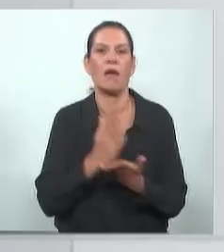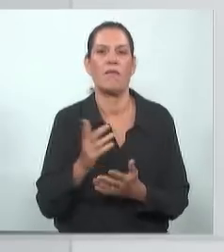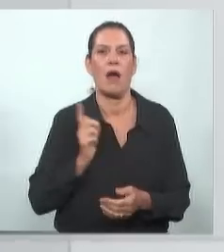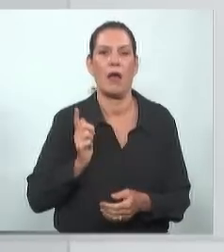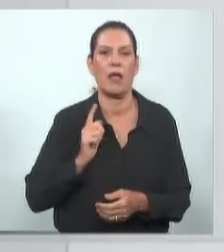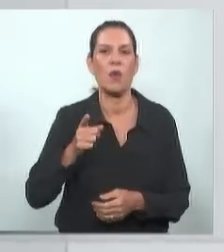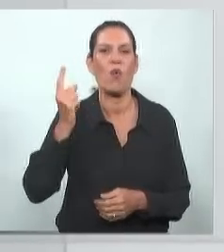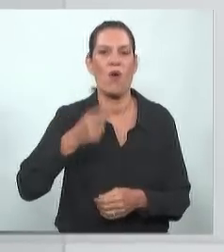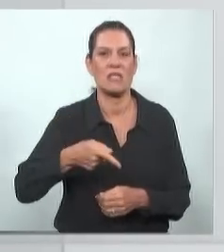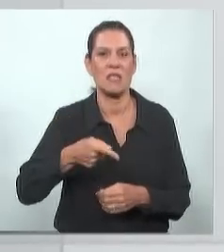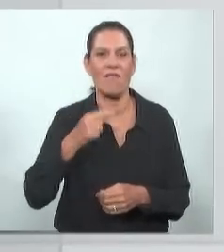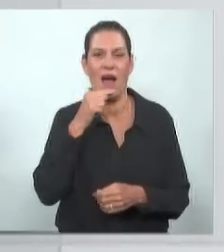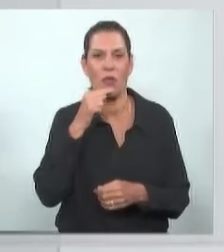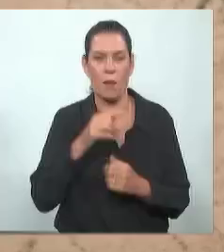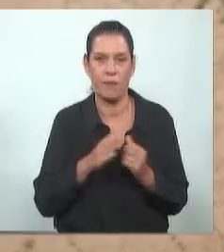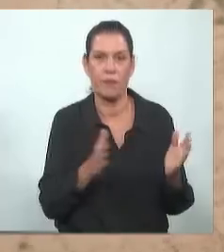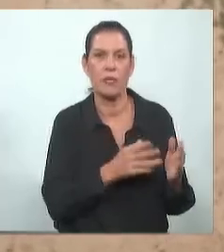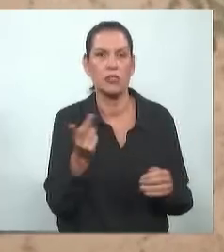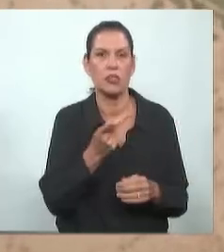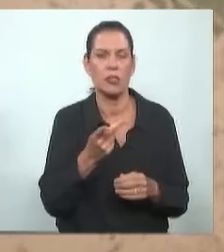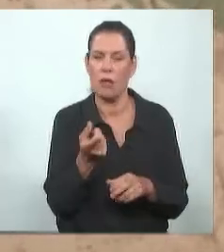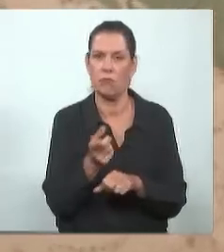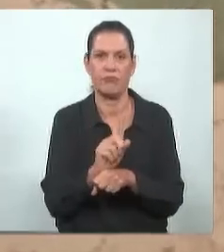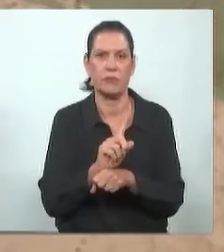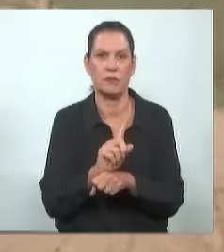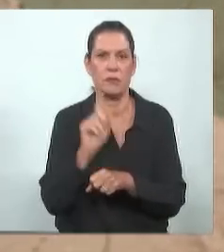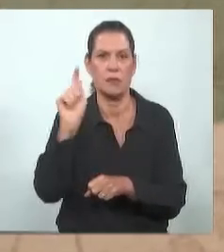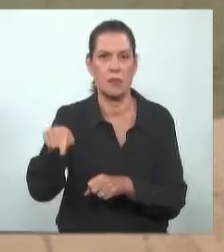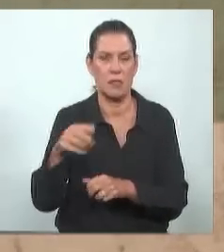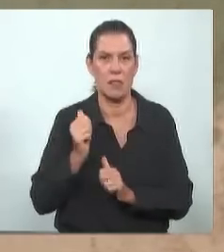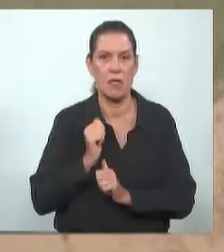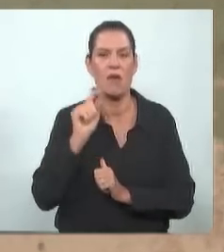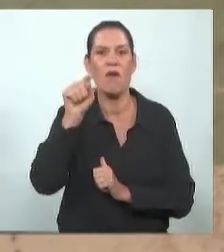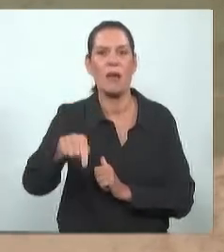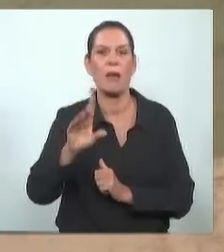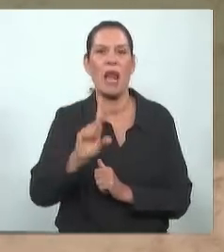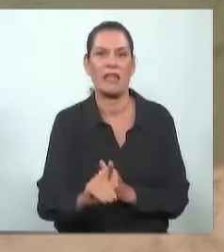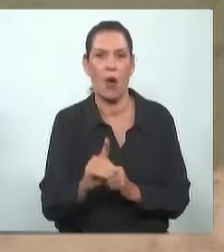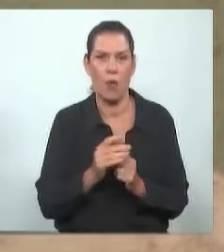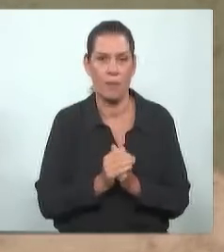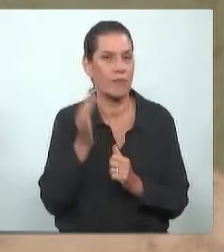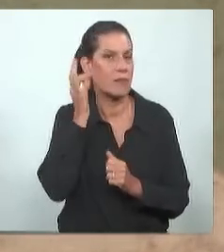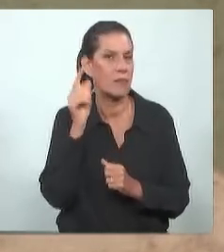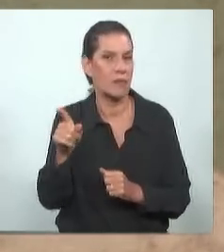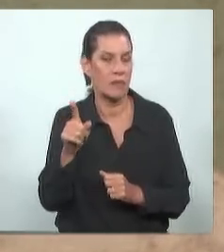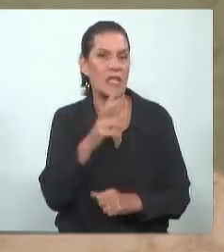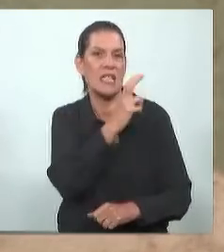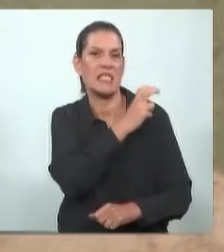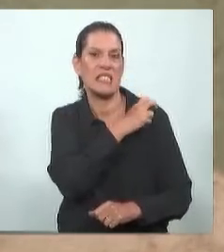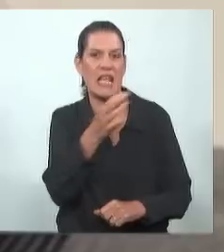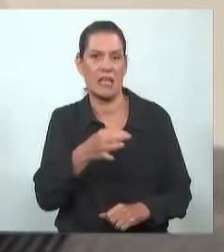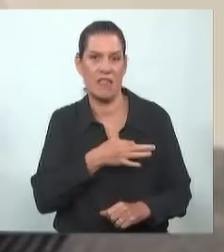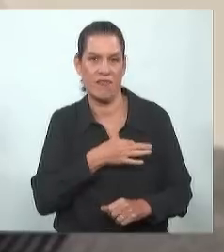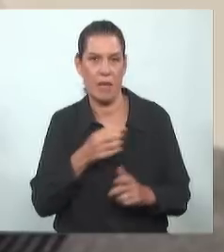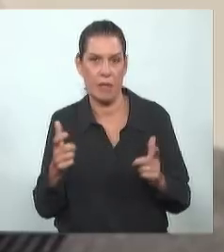האדומים. חני ודודי מגויסים מיד ומגיעים לשדה תימן שבדרום. היא כקצינת נפגעים בחטיבה והוא